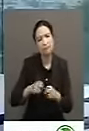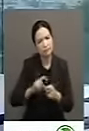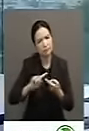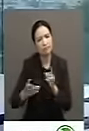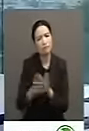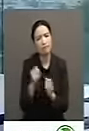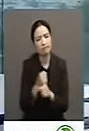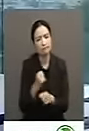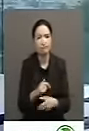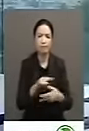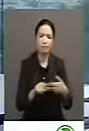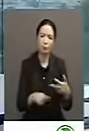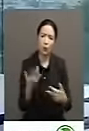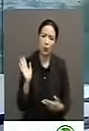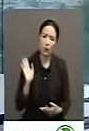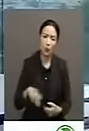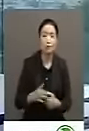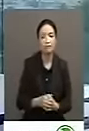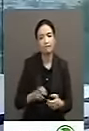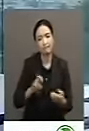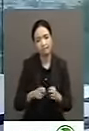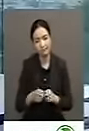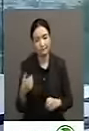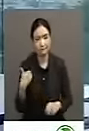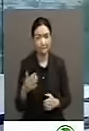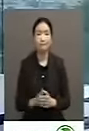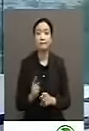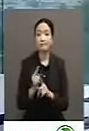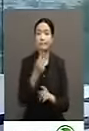านด้วยในโพสต์ที่ระบุนี่บอกว่าเป็นวาระซ่อนเร้นนะคะเดี๋ยวคงต้องตามติดกันละค่ะ